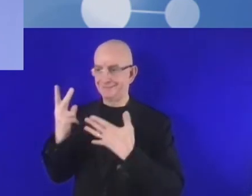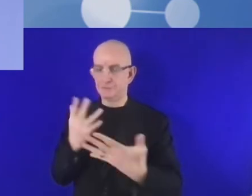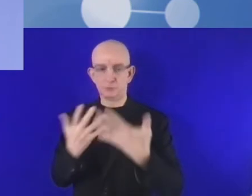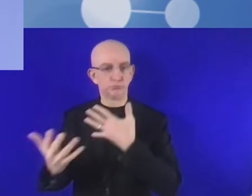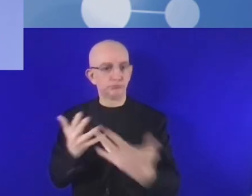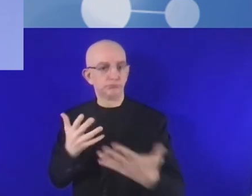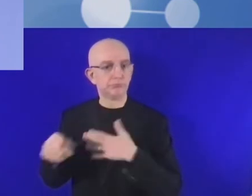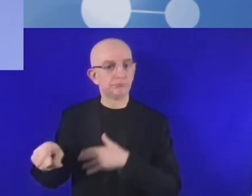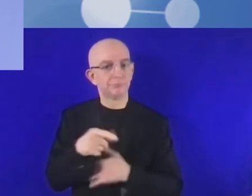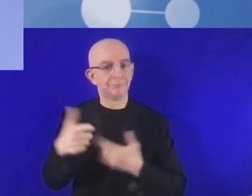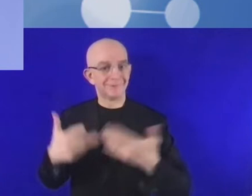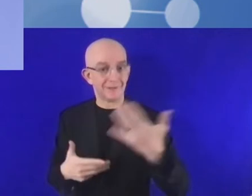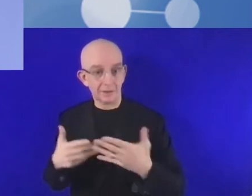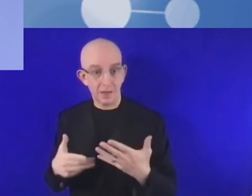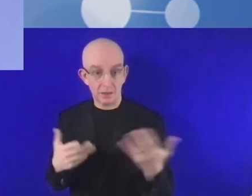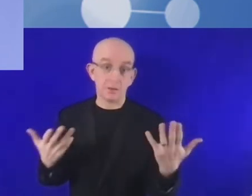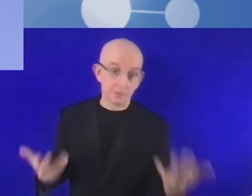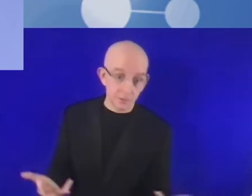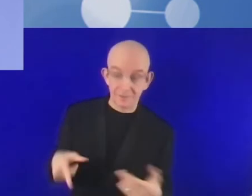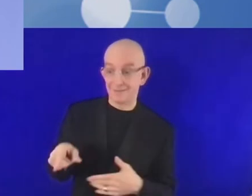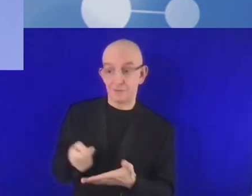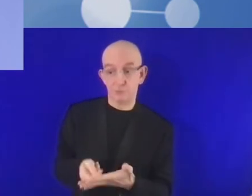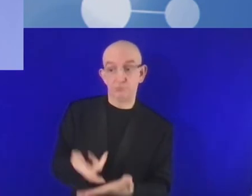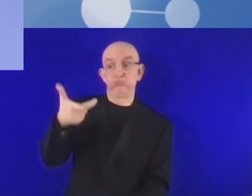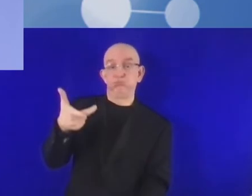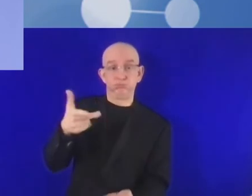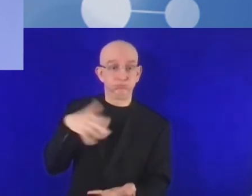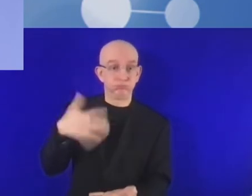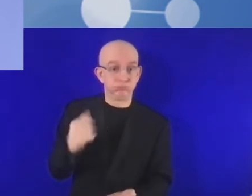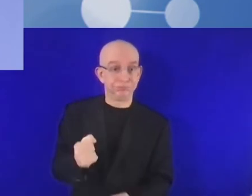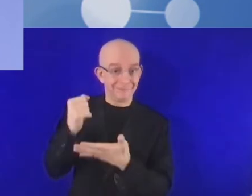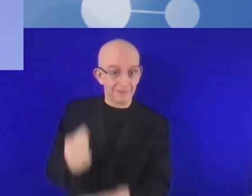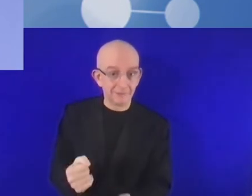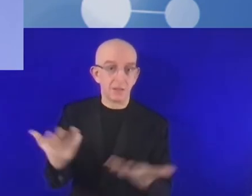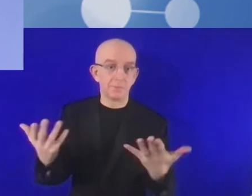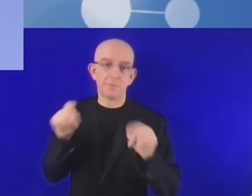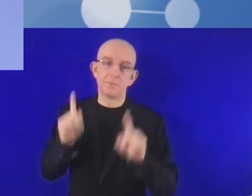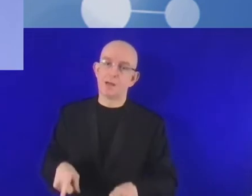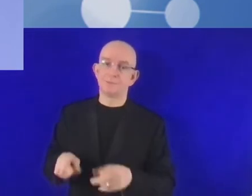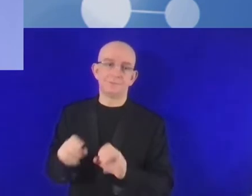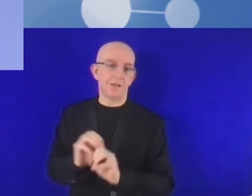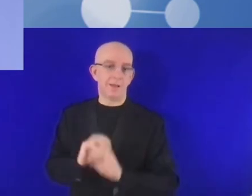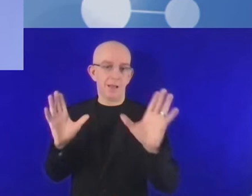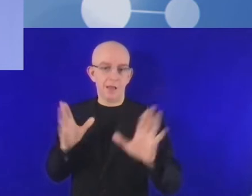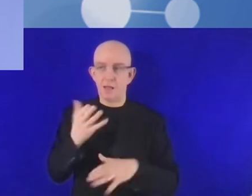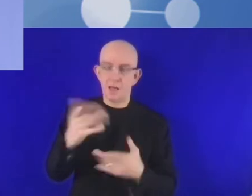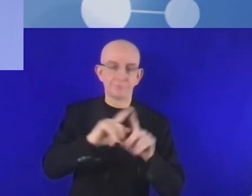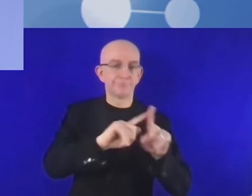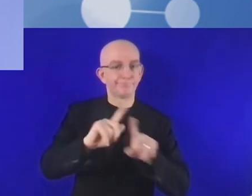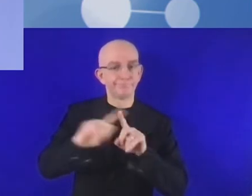的，我们需要处理的时候需要非常的透明。很多的企业